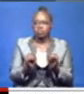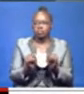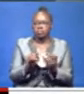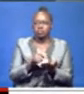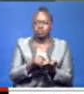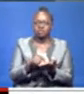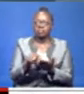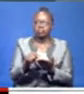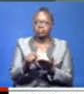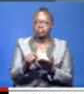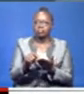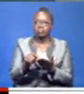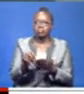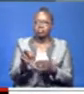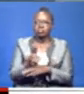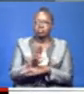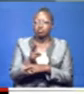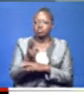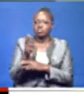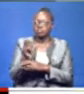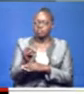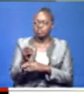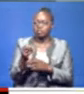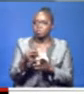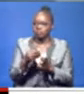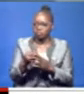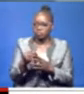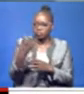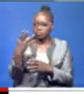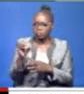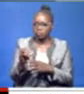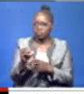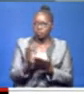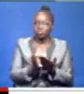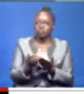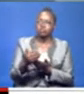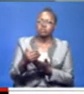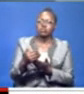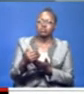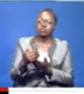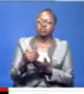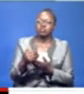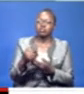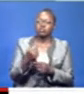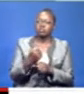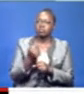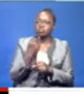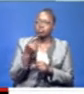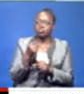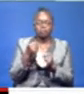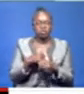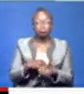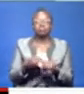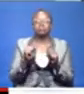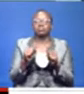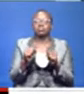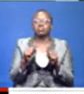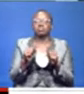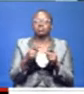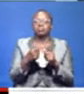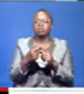kwa kutumia mbegu 20 au 50 zilizokusanywa ili kuhakiki uwezo wake. Na kisha kila